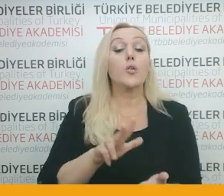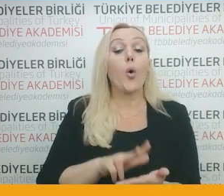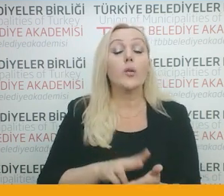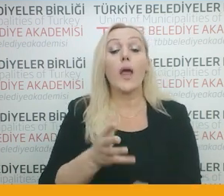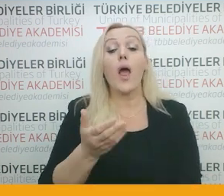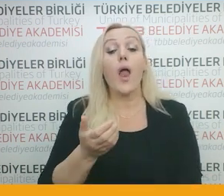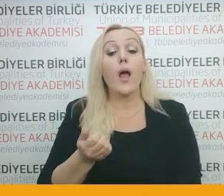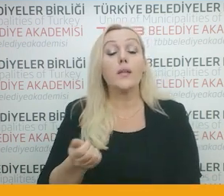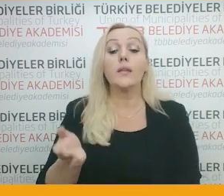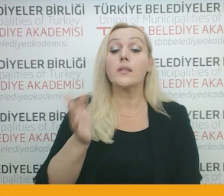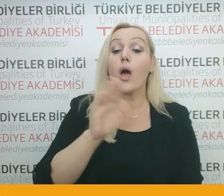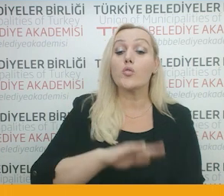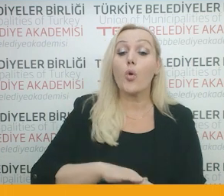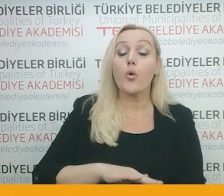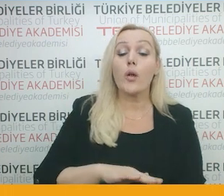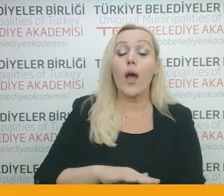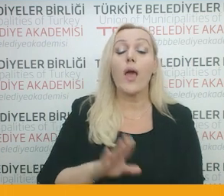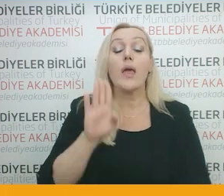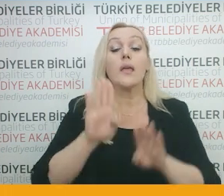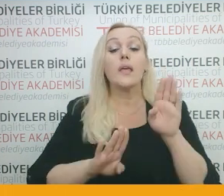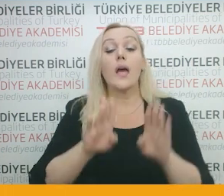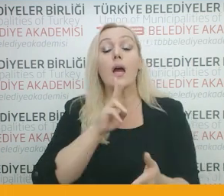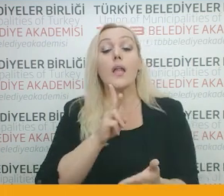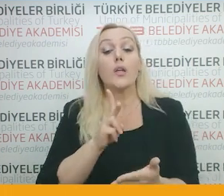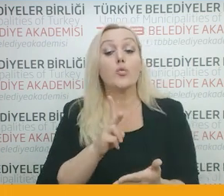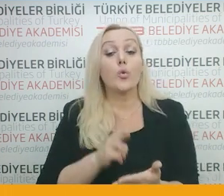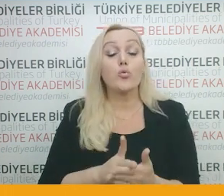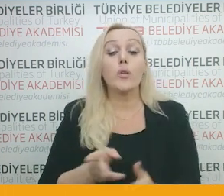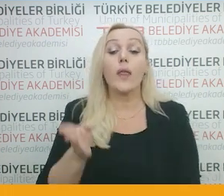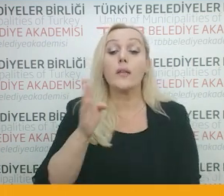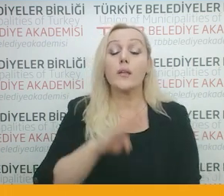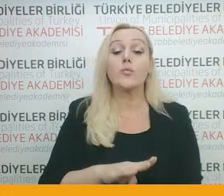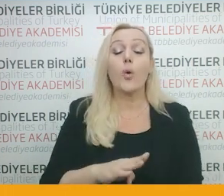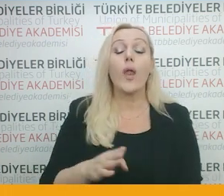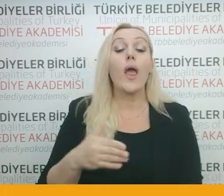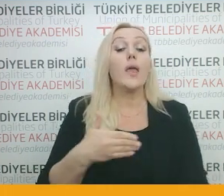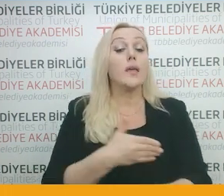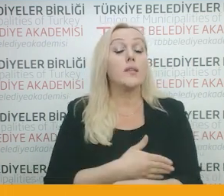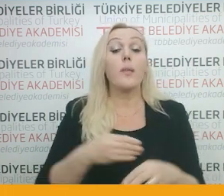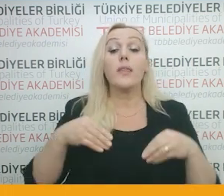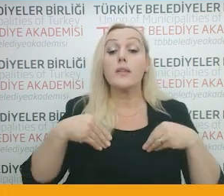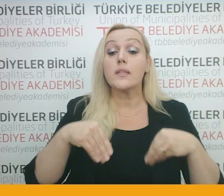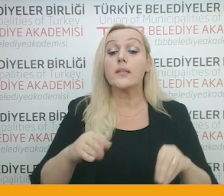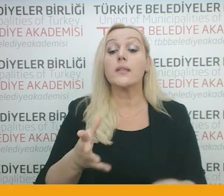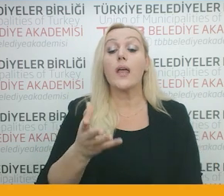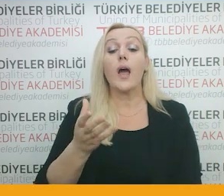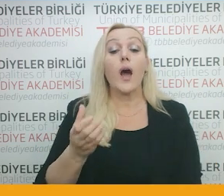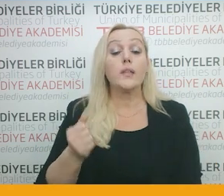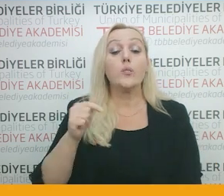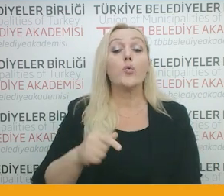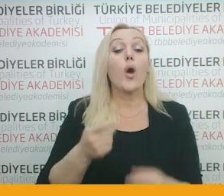alındıktan sonra ihale de sonuçlandıktan sonra mal veya hizmet satın alınır. Bu iş ve